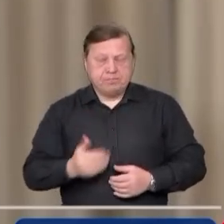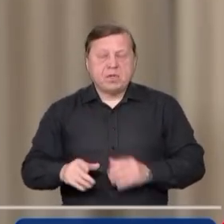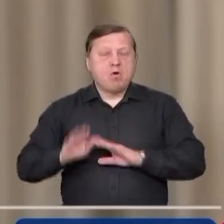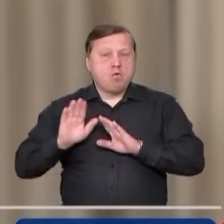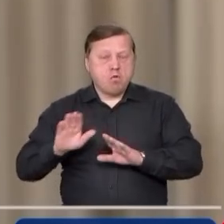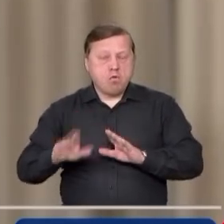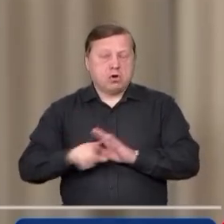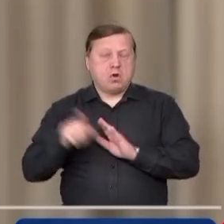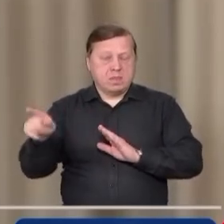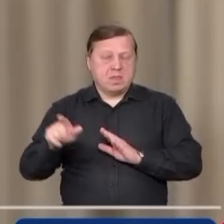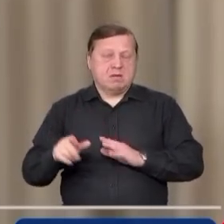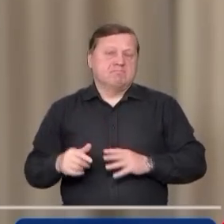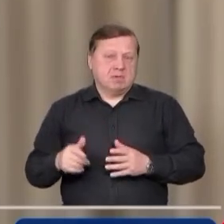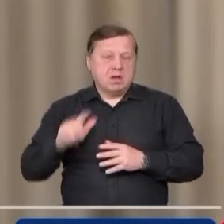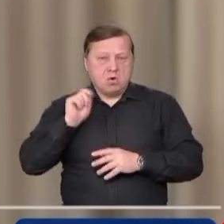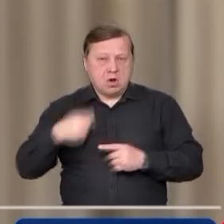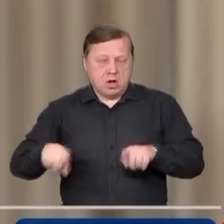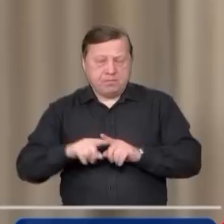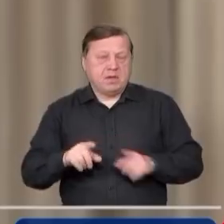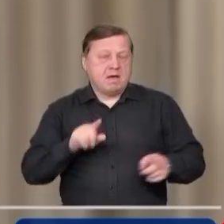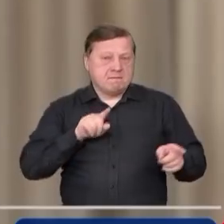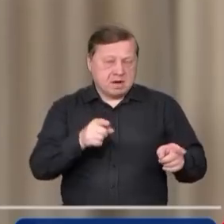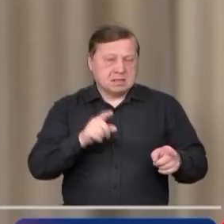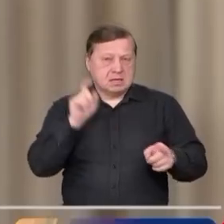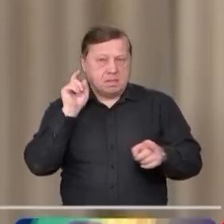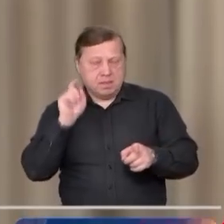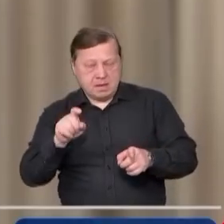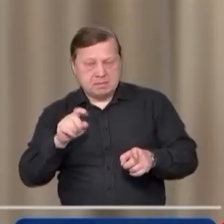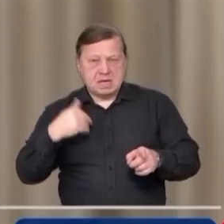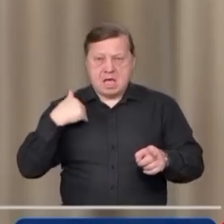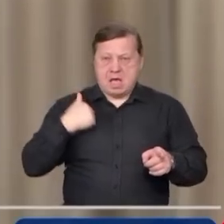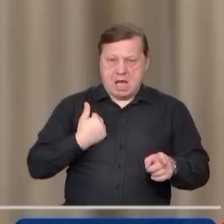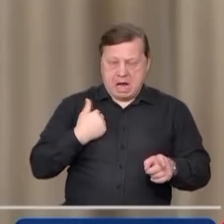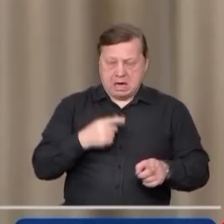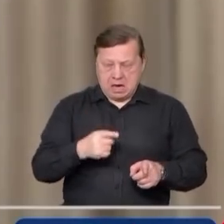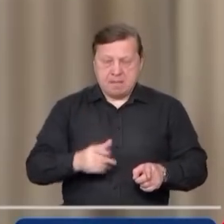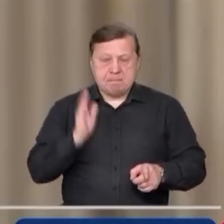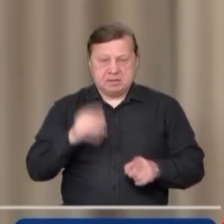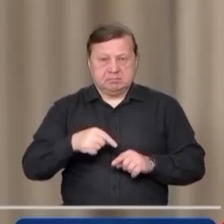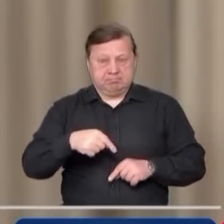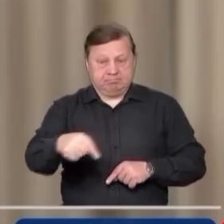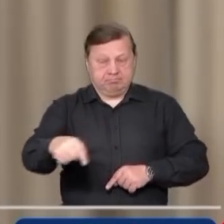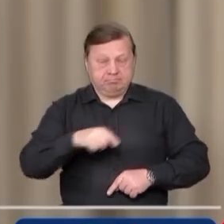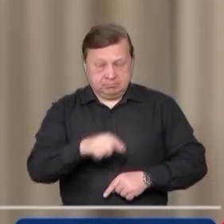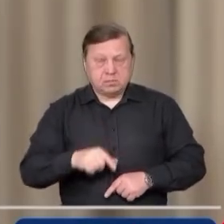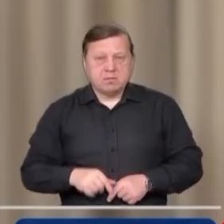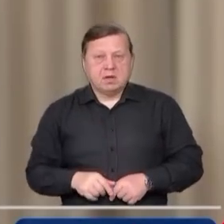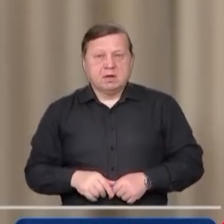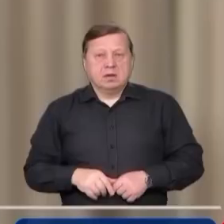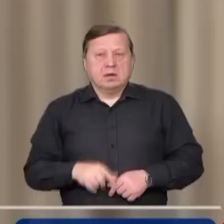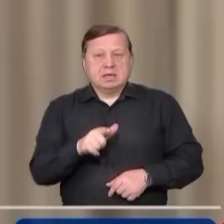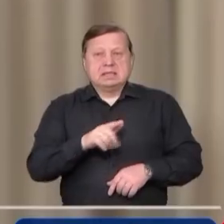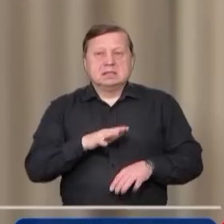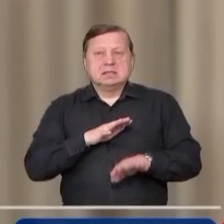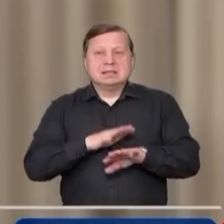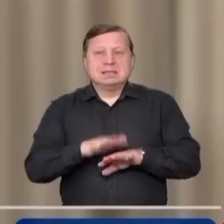Ukrainy. Francja, Niemcy i Wielka Brytania przeznaczą na Ukrainę swoje